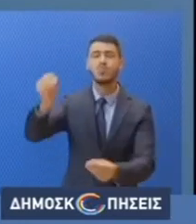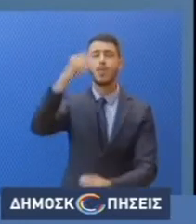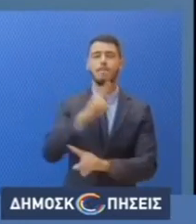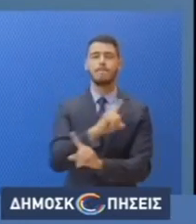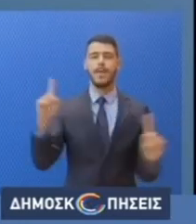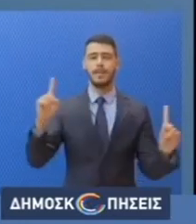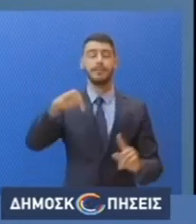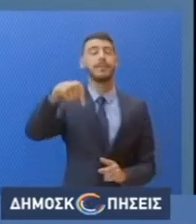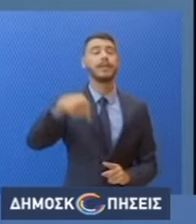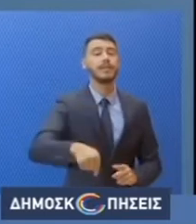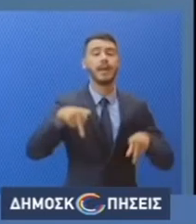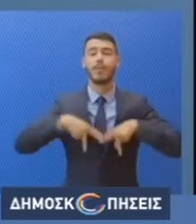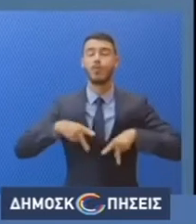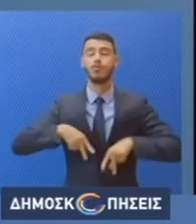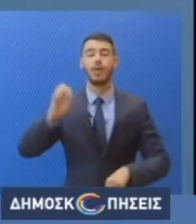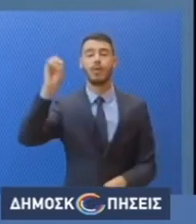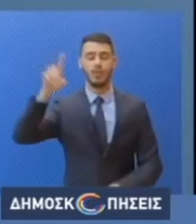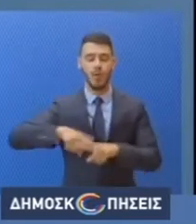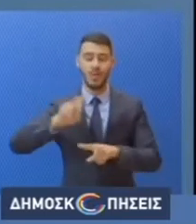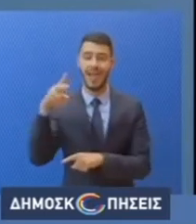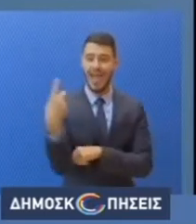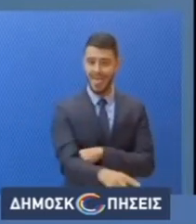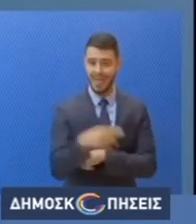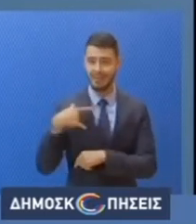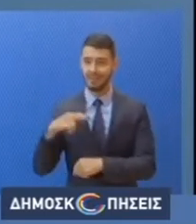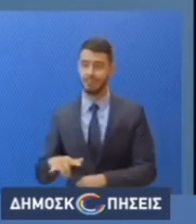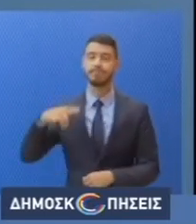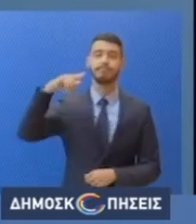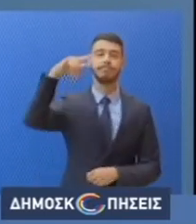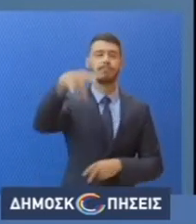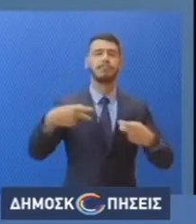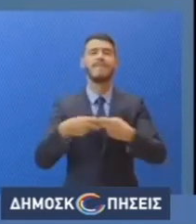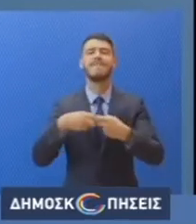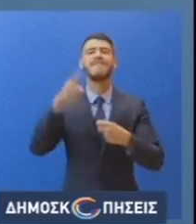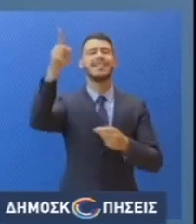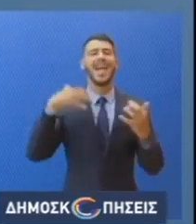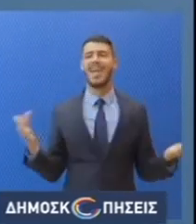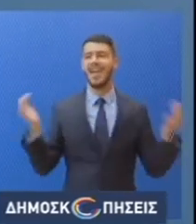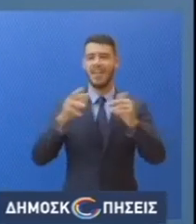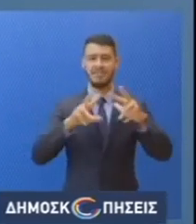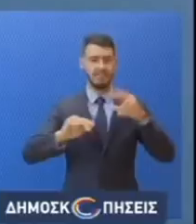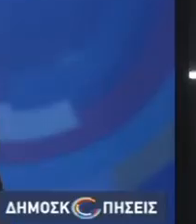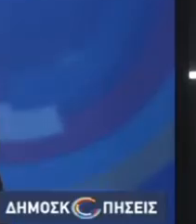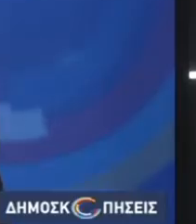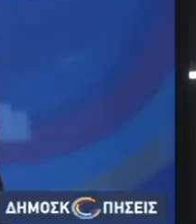σήμερα από τον Υπουργό Εξωτερικών κ. Δένδια στη συνεδρίαση του Συμβουλίου Εξωτερικών Υποθέσεων της Ευρωπαϊκής Ένωσης.